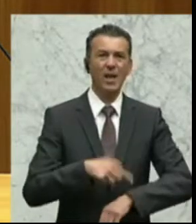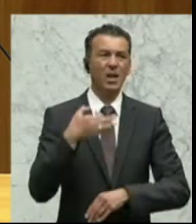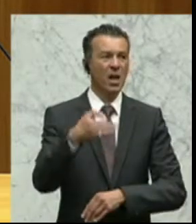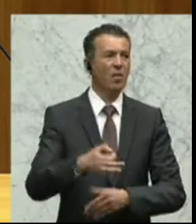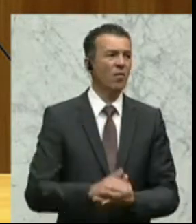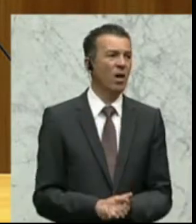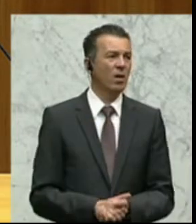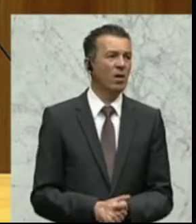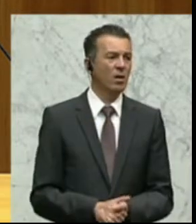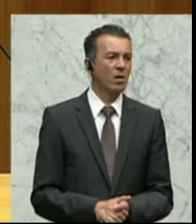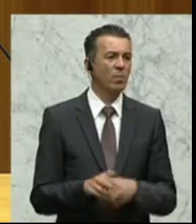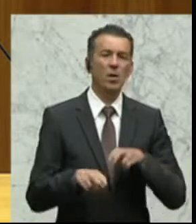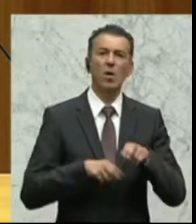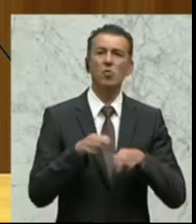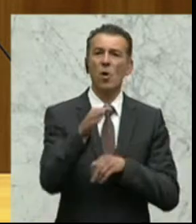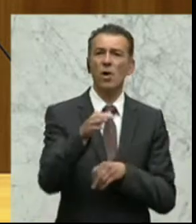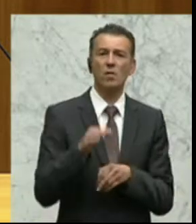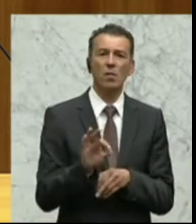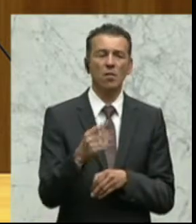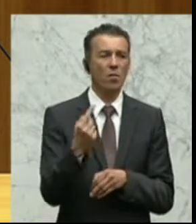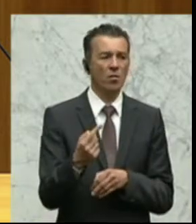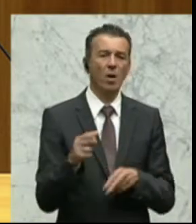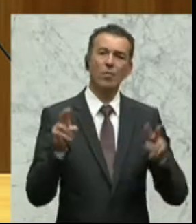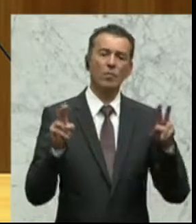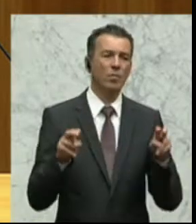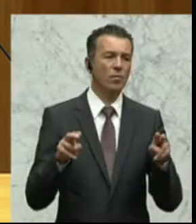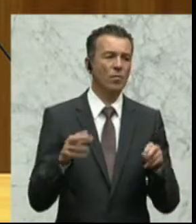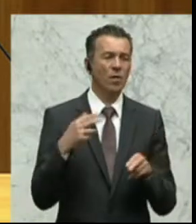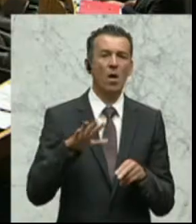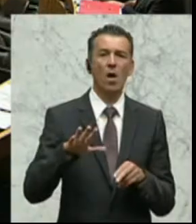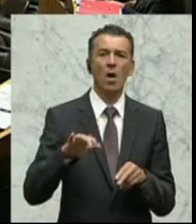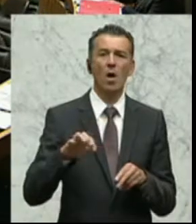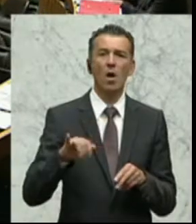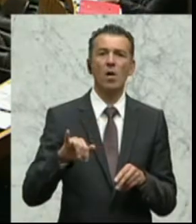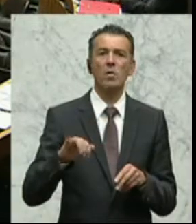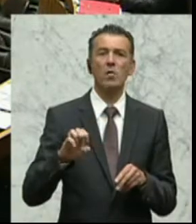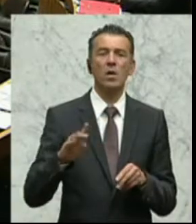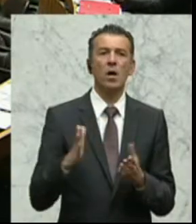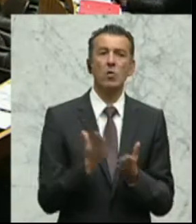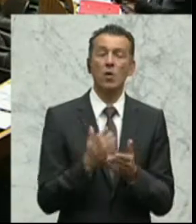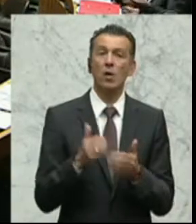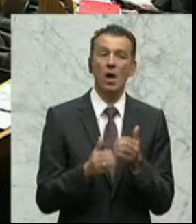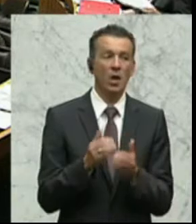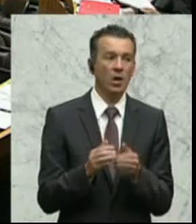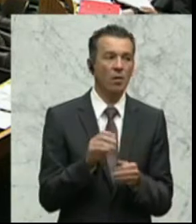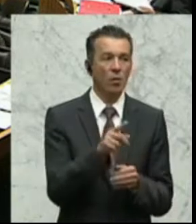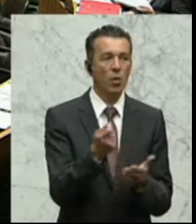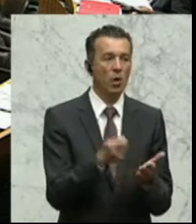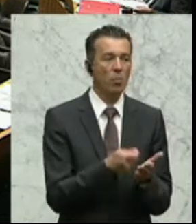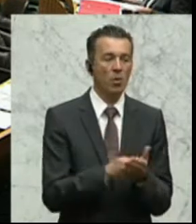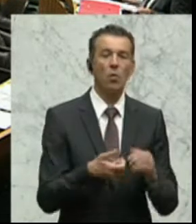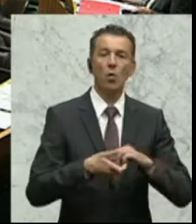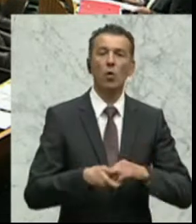den Steuersätzen, die für Sie und der Abgeordnete Schieder hat sie dann vorgelegt, Sie waren noch nicht im Saal, für Ihren Bezug als Clubobfrau